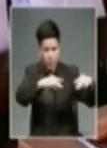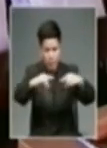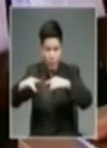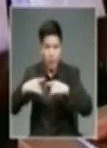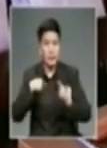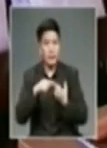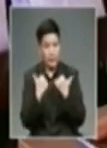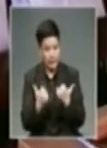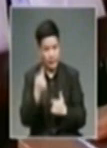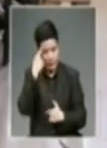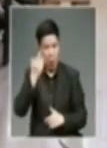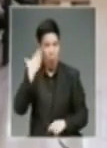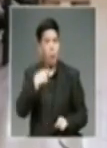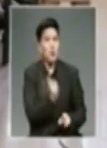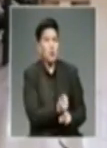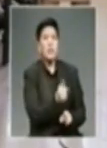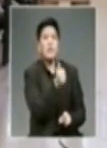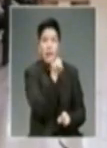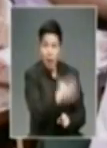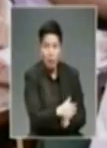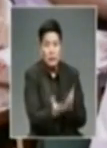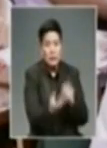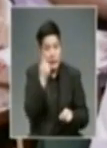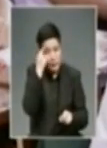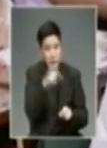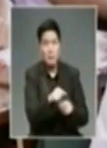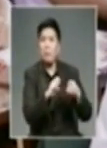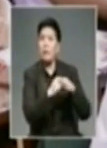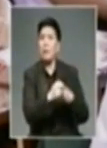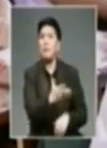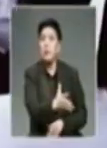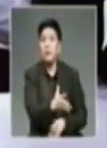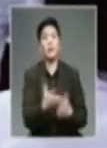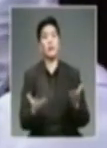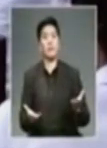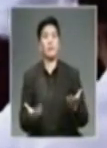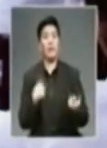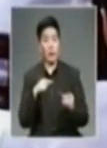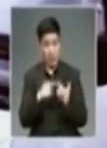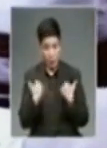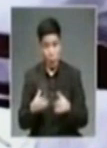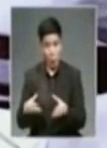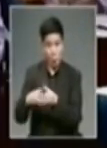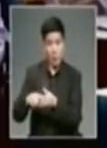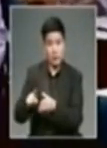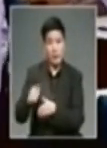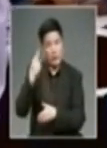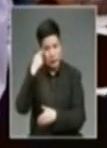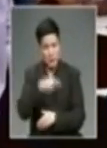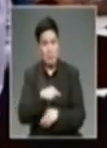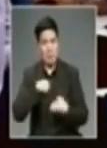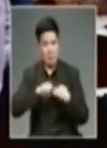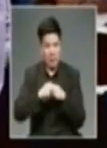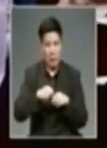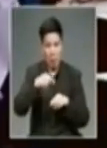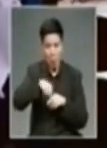บางส่วนอาจจะคิดว่าของเดิมดีอยู่แล้วหรือมองไม่เห็นว่ามันเป็นปัญหาอย่างไรในขณะที่มันอาจจะเป็นปัญหาในภา